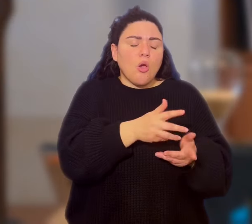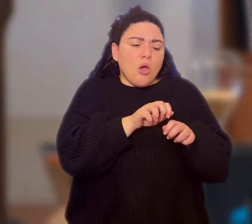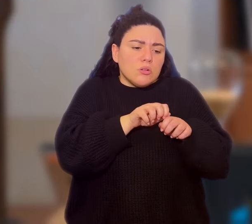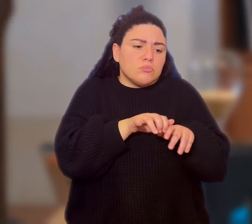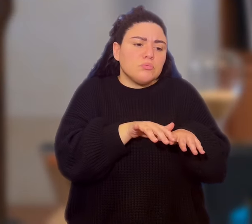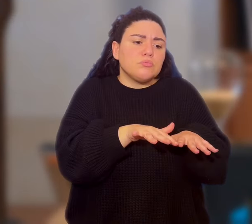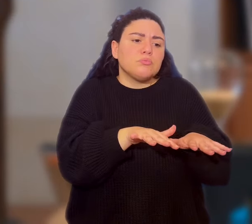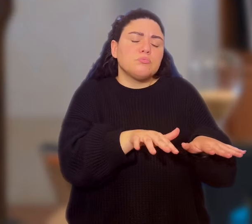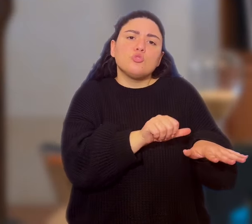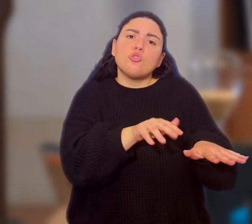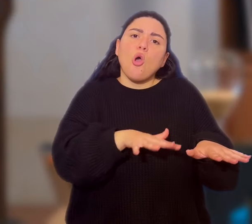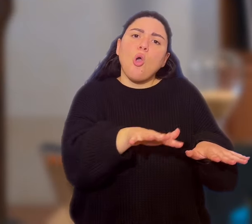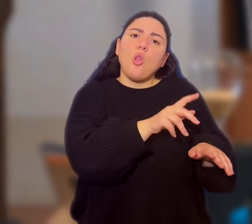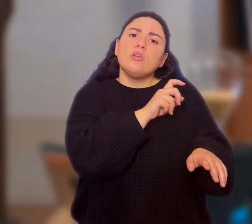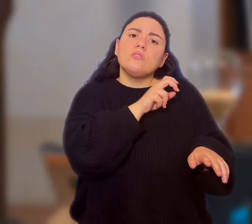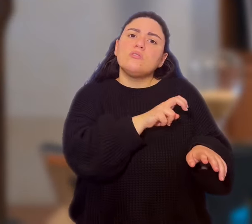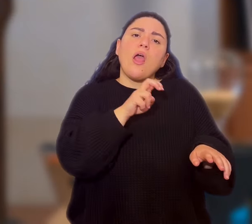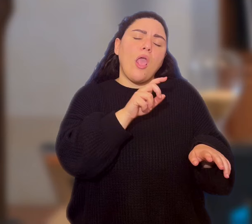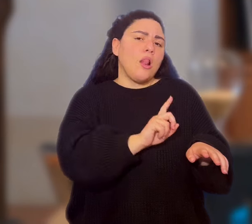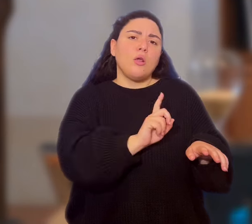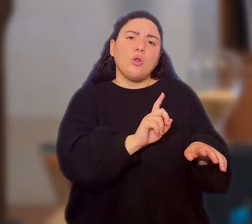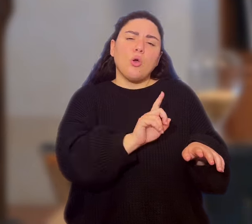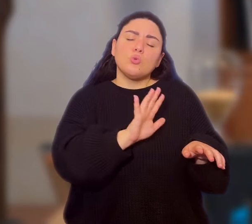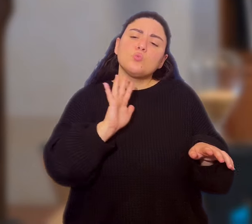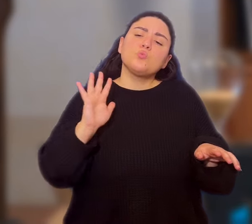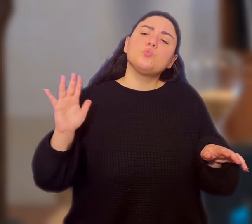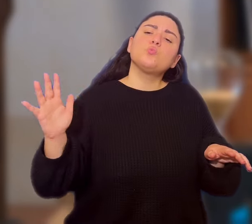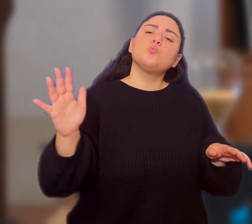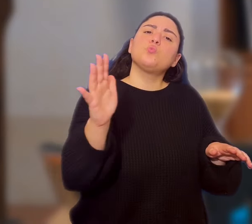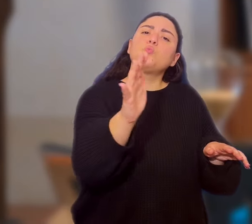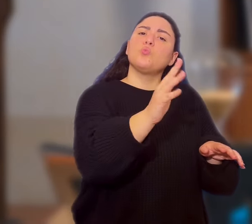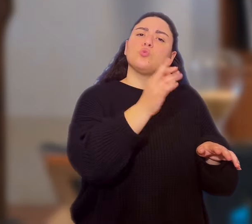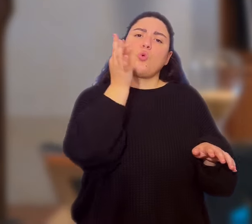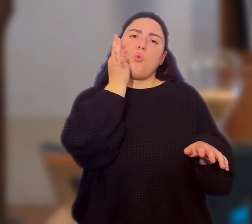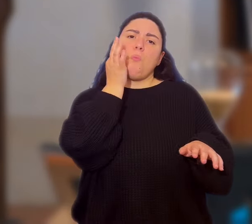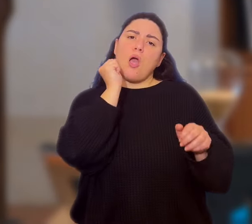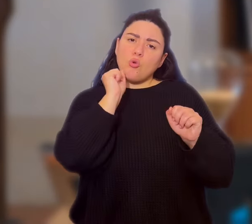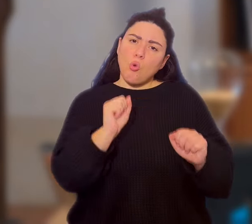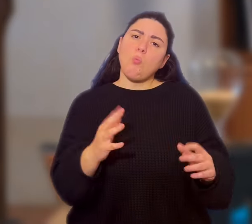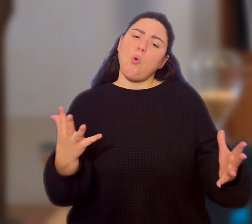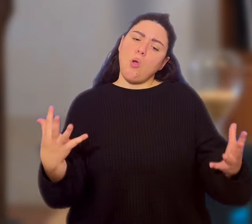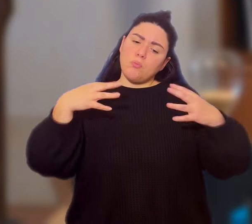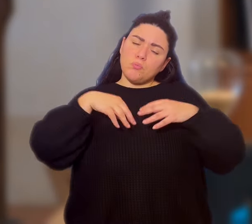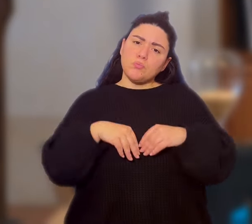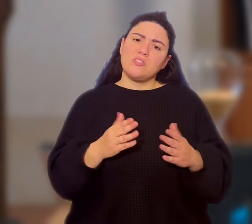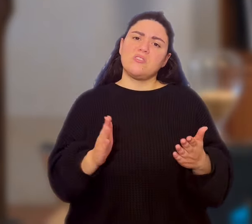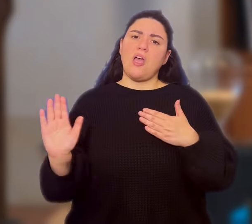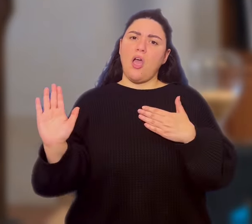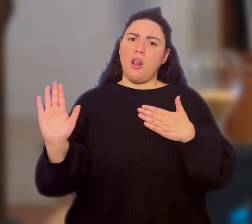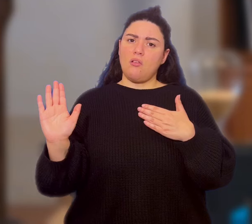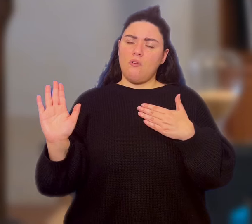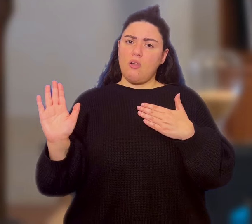l'umanità rappresentata da questo Centurione Romano può essere coinvolta